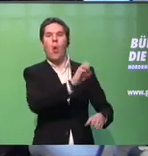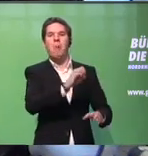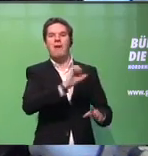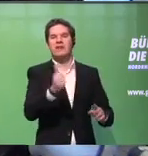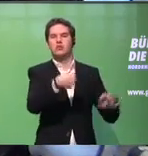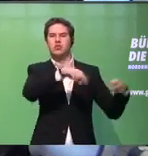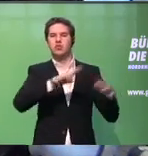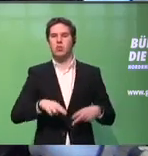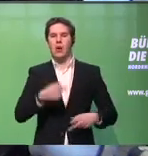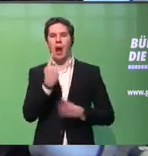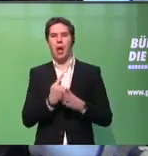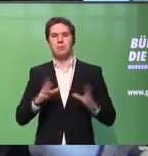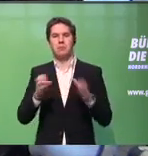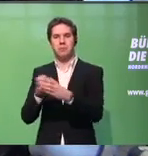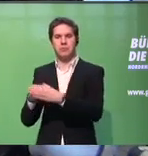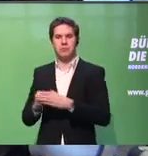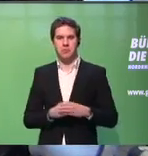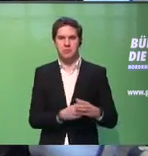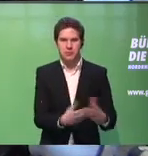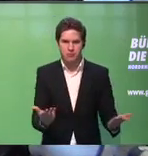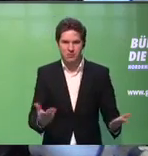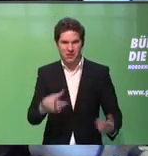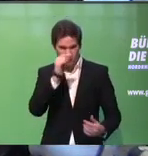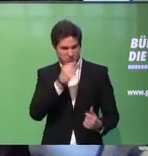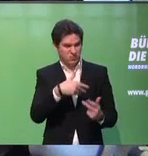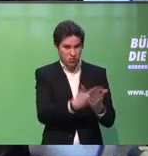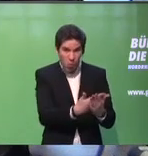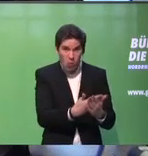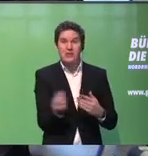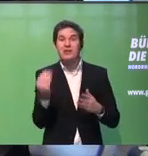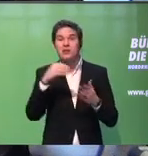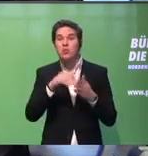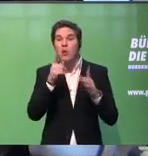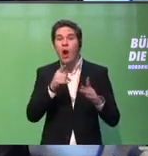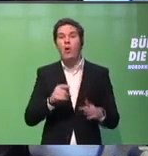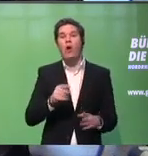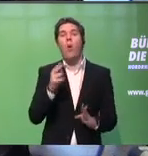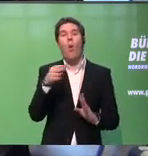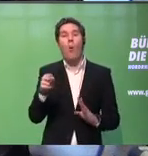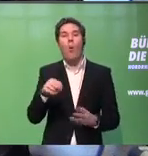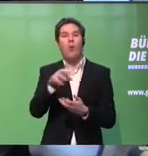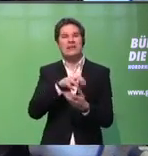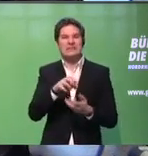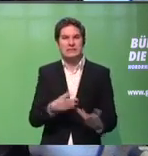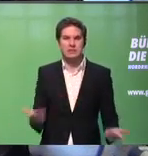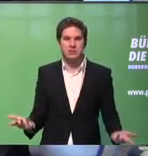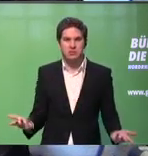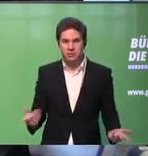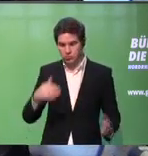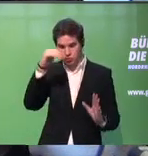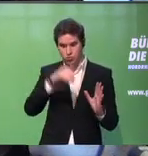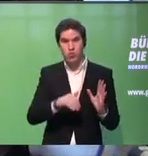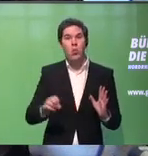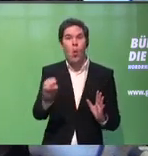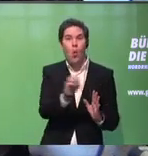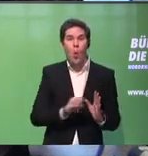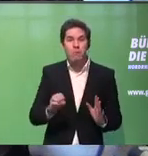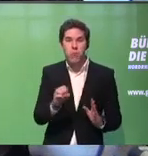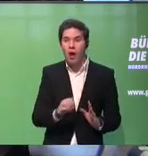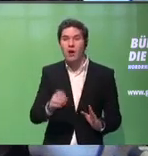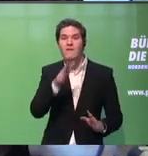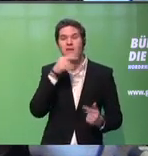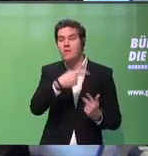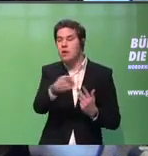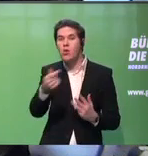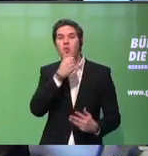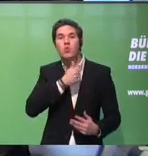Herausforderung verdichtet sich in dem Umgehen mit der Eurokrise. In Südeuropa sind Millionen von Jugendlichen